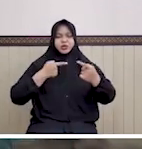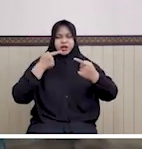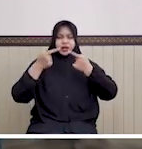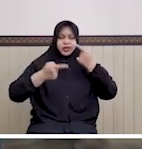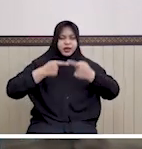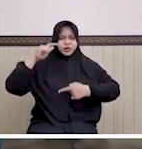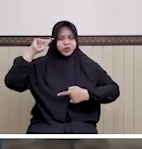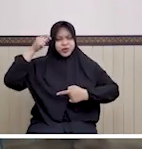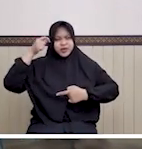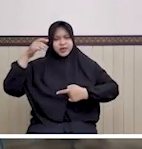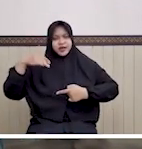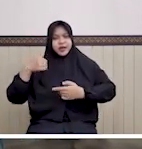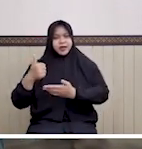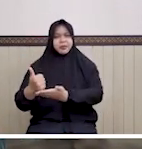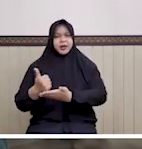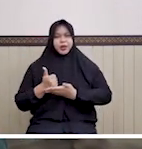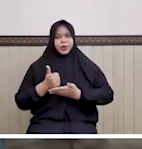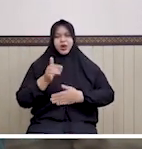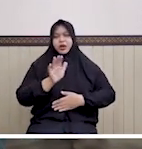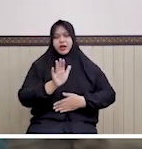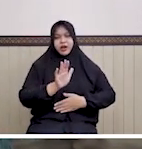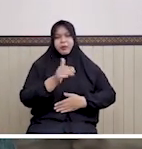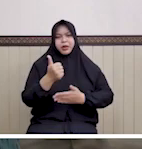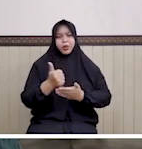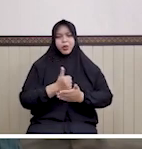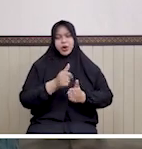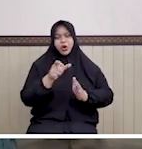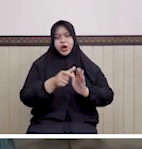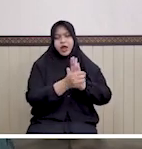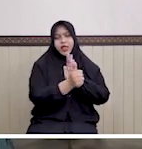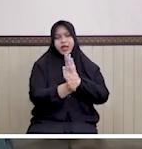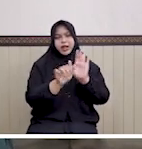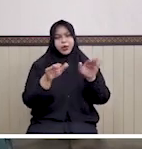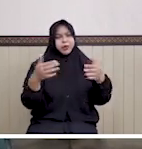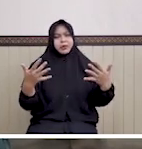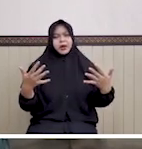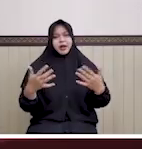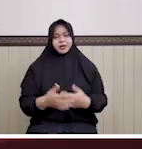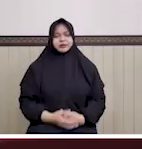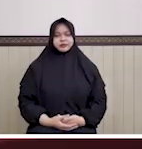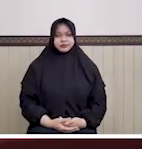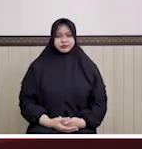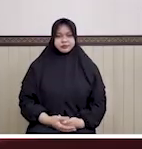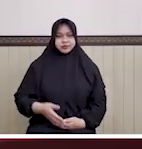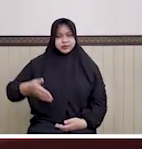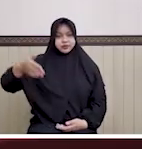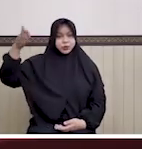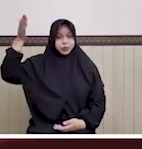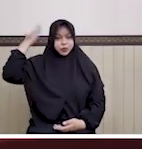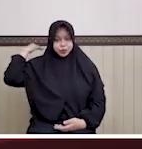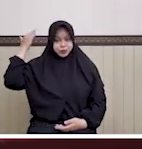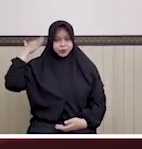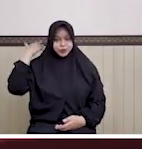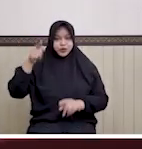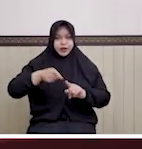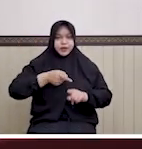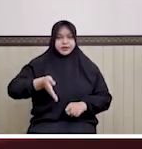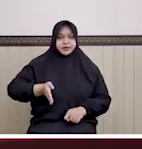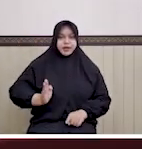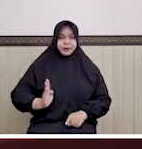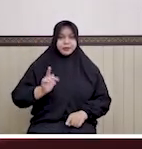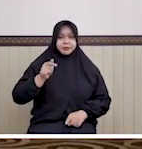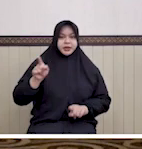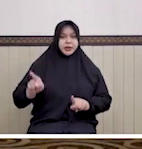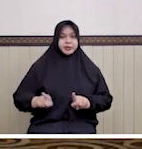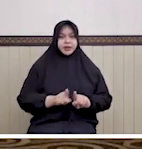Apakah ada bantuan ahli atau bagaimana Hai dulu dari 30 yang